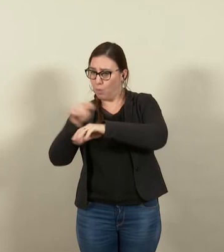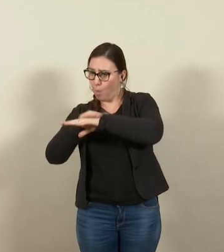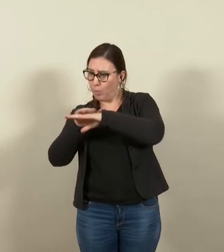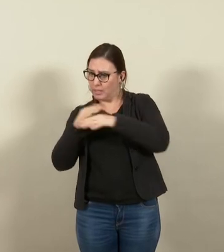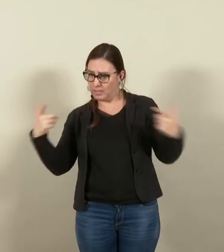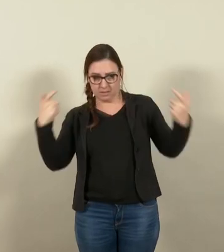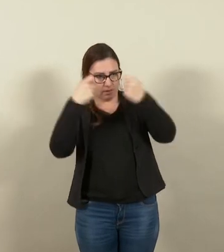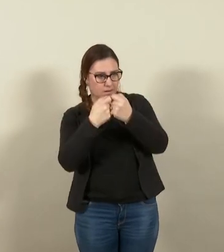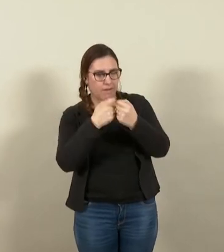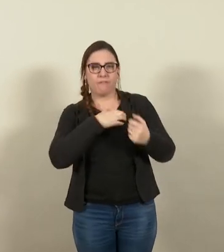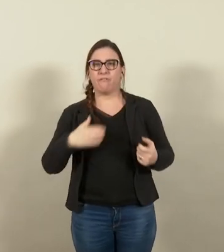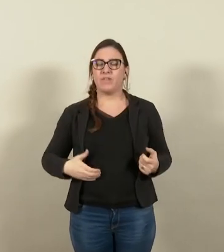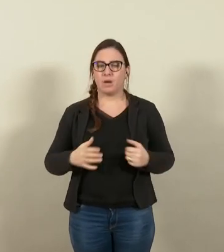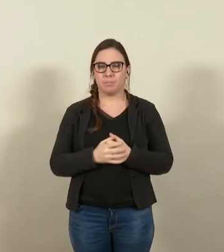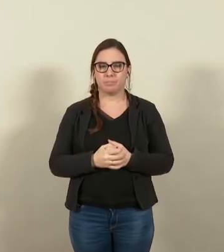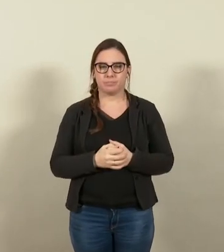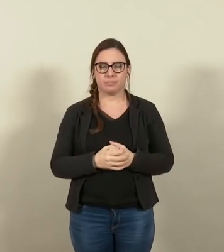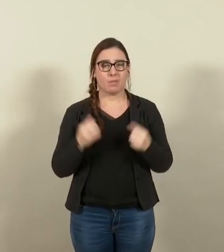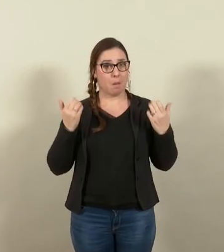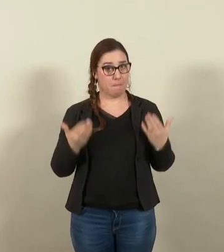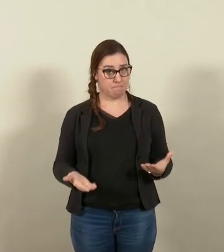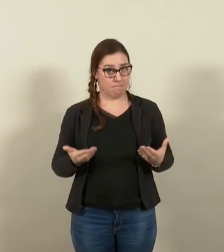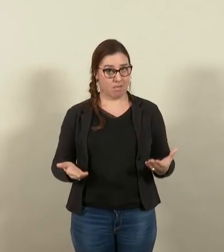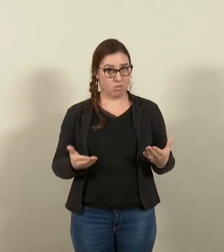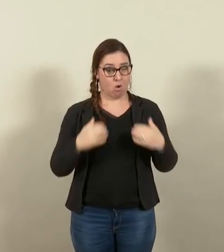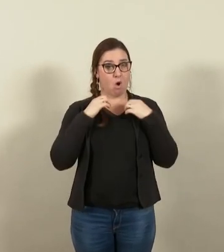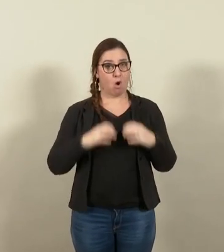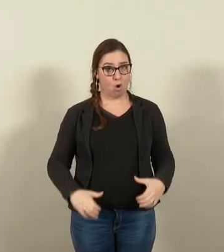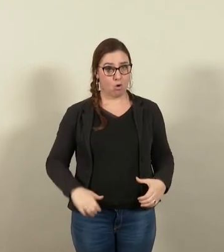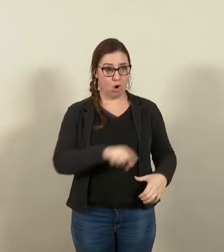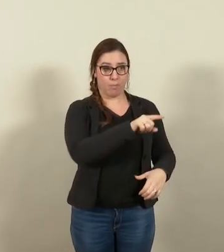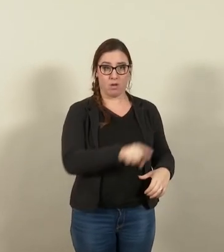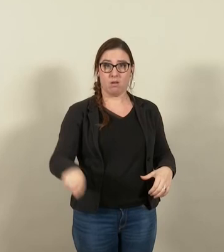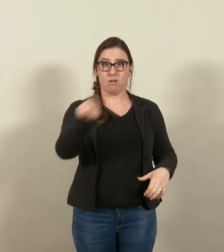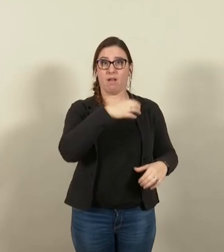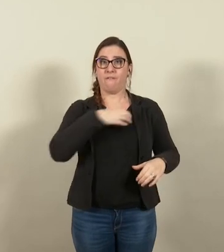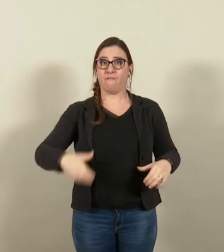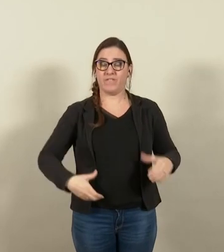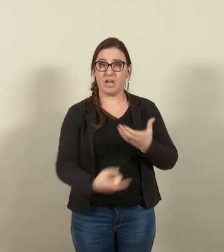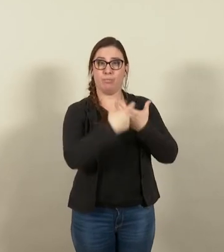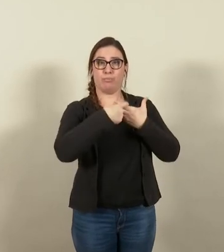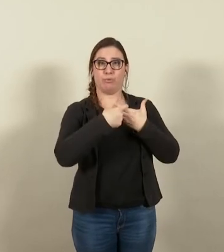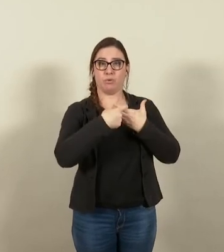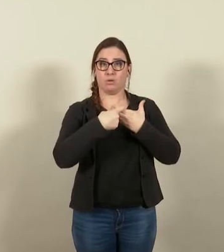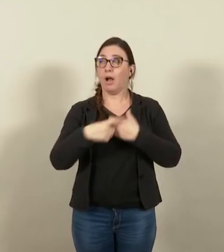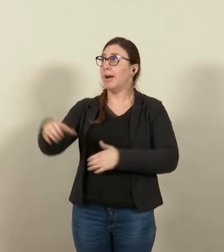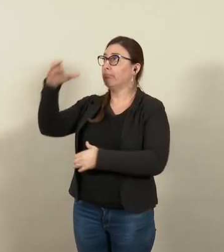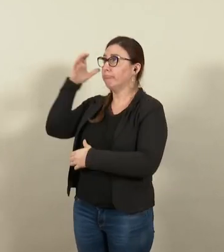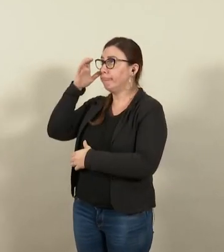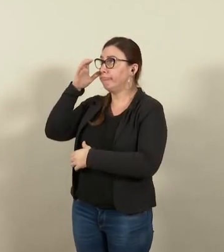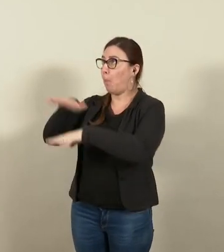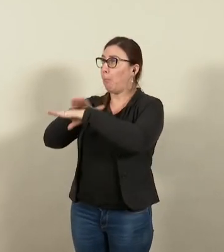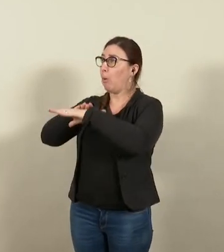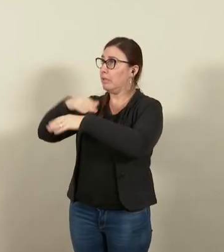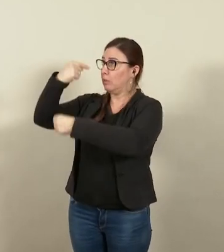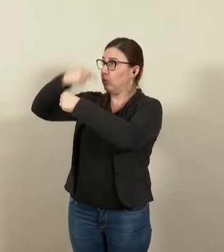définie et mené par la ville maintenant les clubs doivent s'assujettir à une commande de la ville et répondre ainsi à la volonté politique